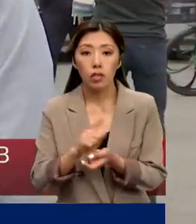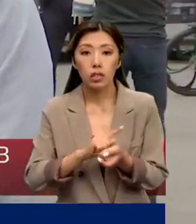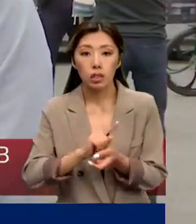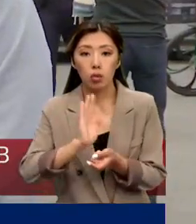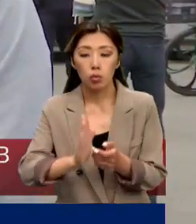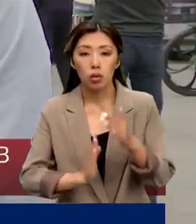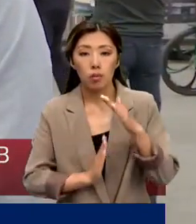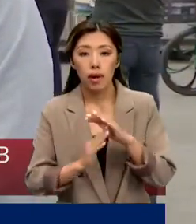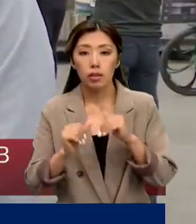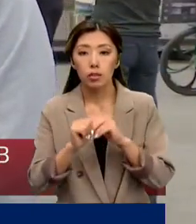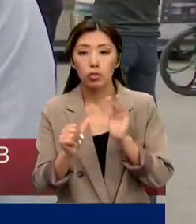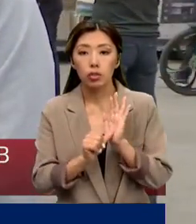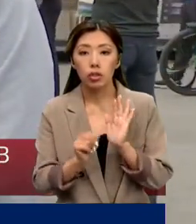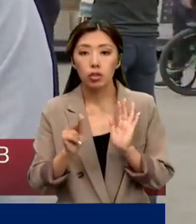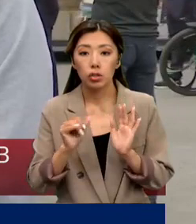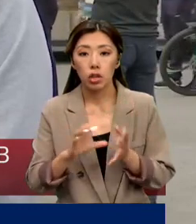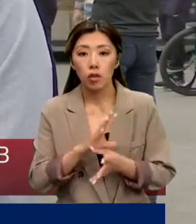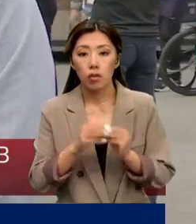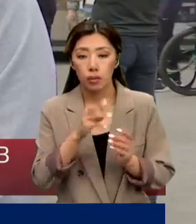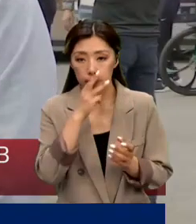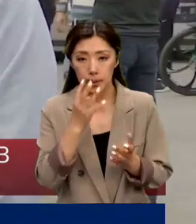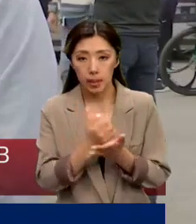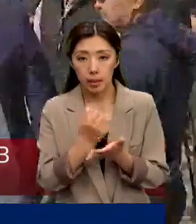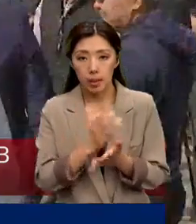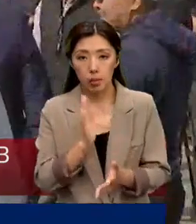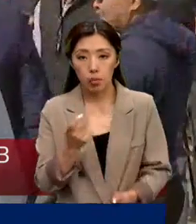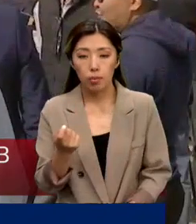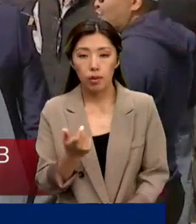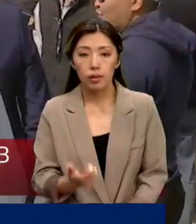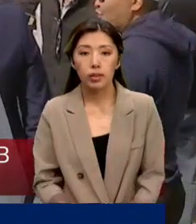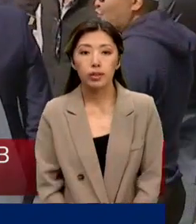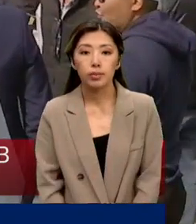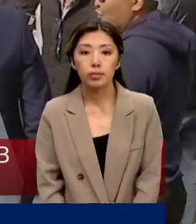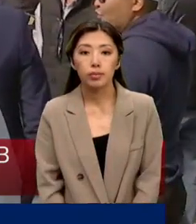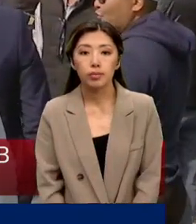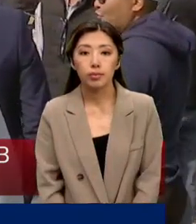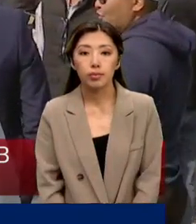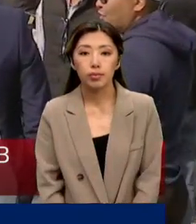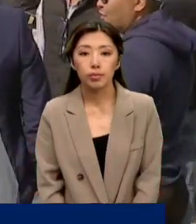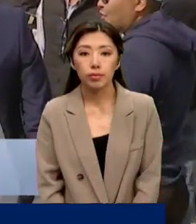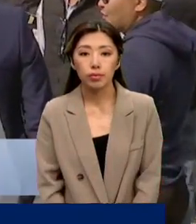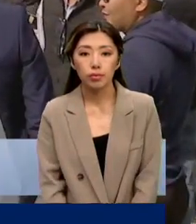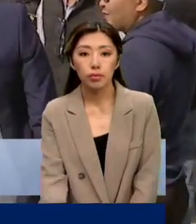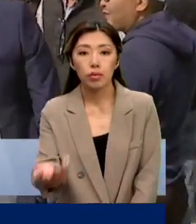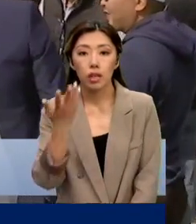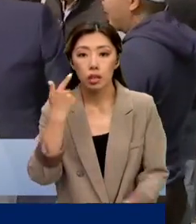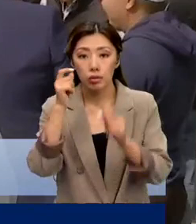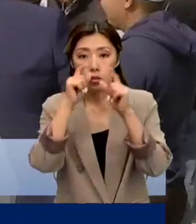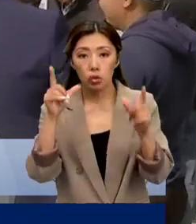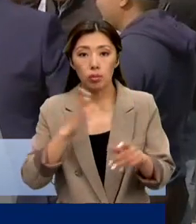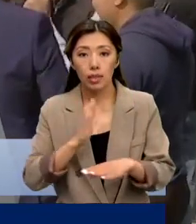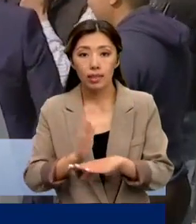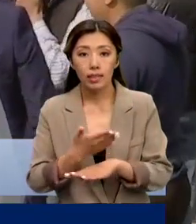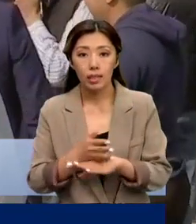больше 16 часов. Все это напрямую отразится на зарплате учителей. Мне уже в школе, когда было деление часов, мне уже сказали, что у меня